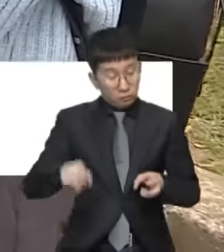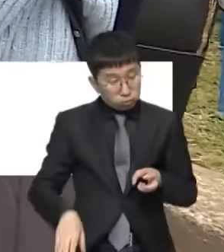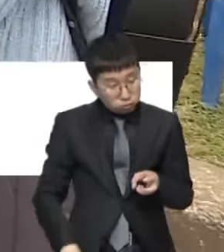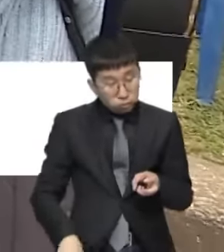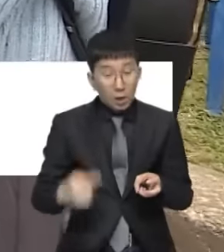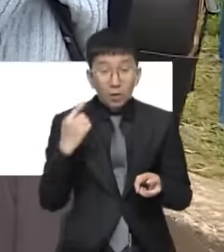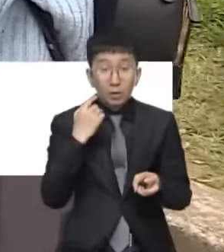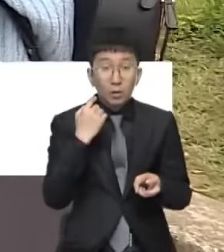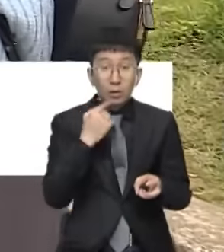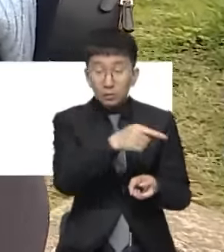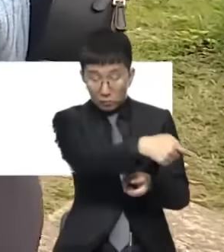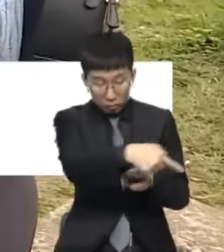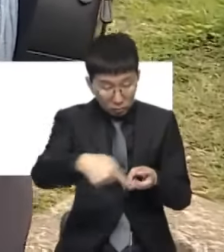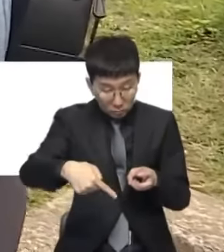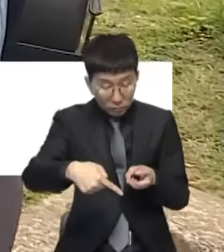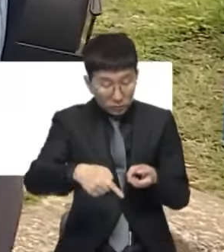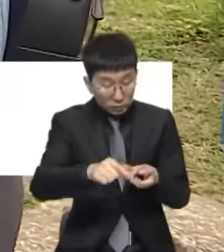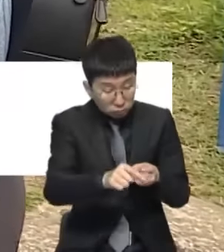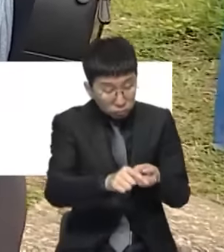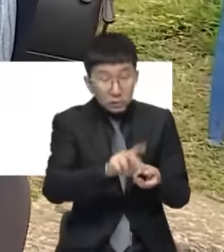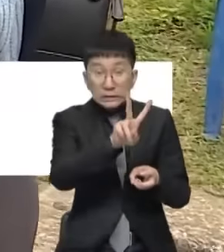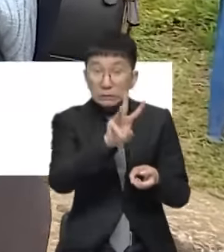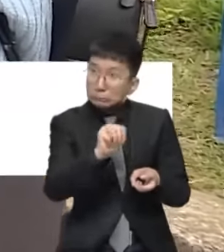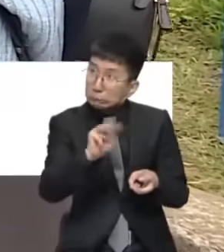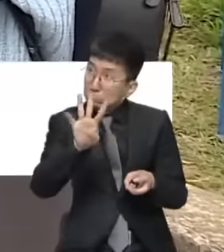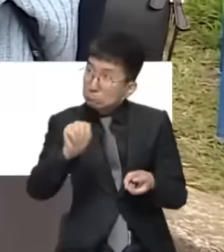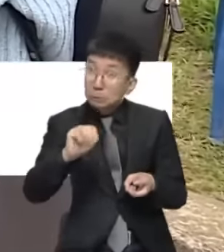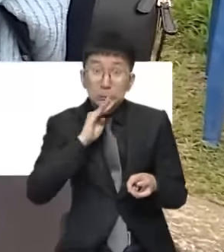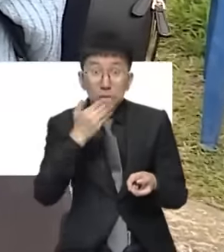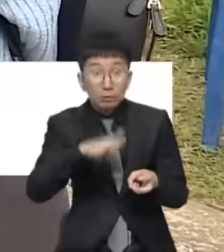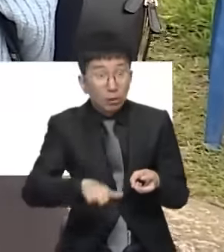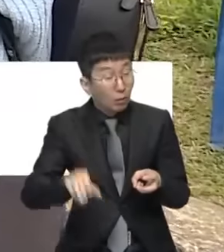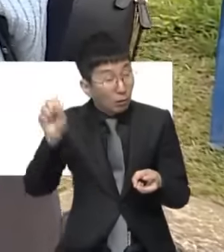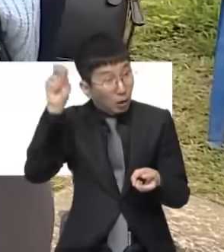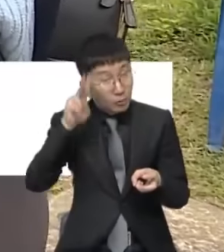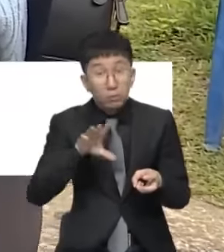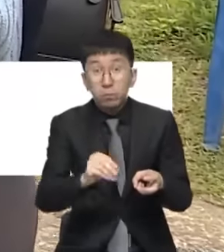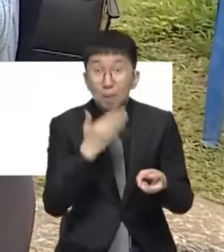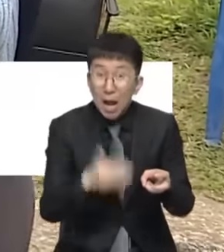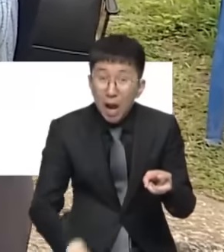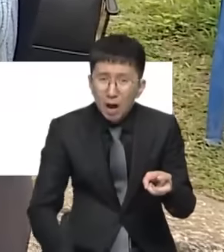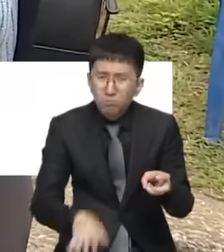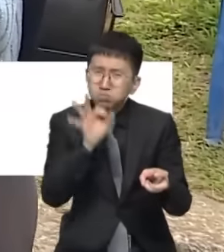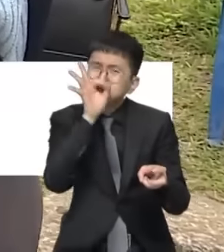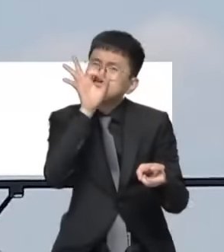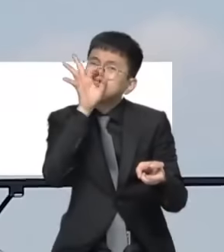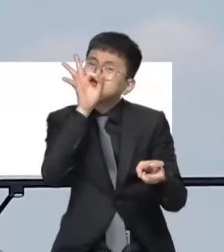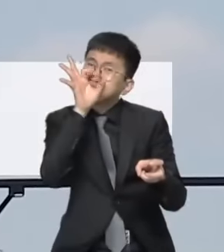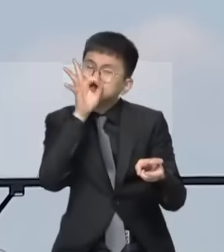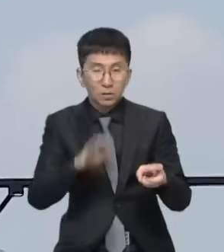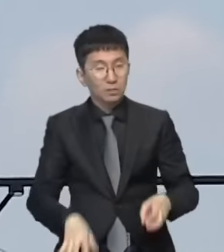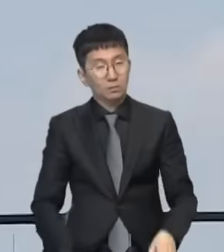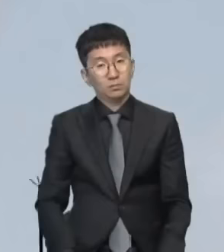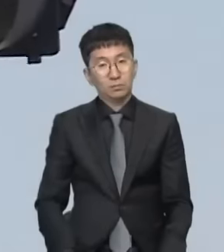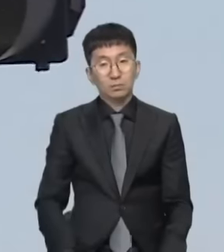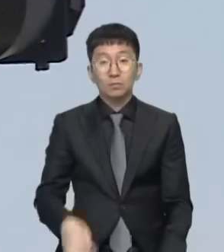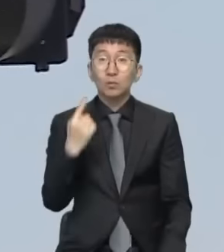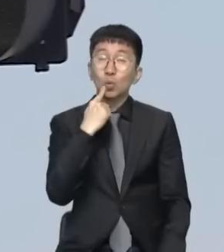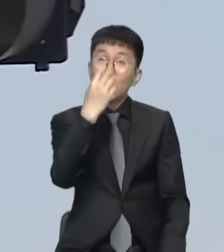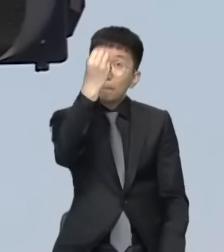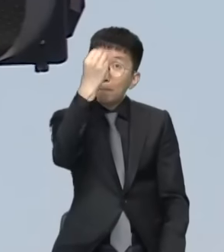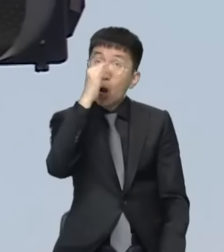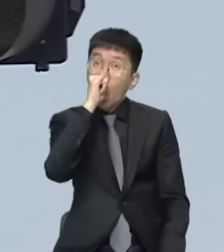한 2m, 3m 당겨놓고 코앞에서 어떻게 쓰냐고 달리던 차가. 있을 수가 없지, 이건. 우리 황색등